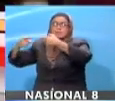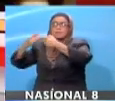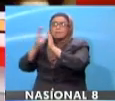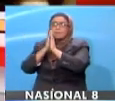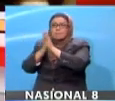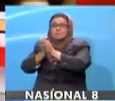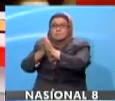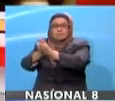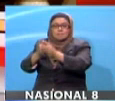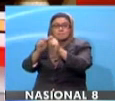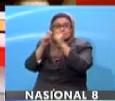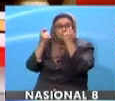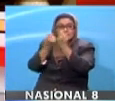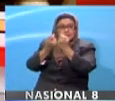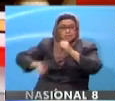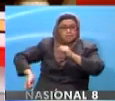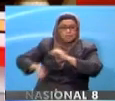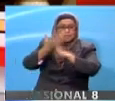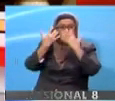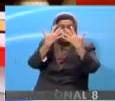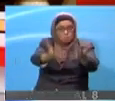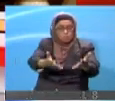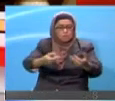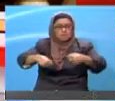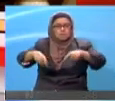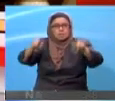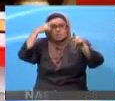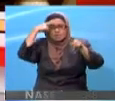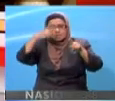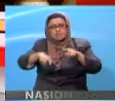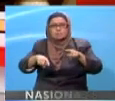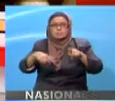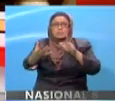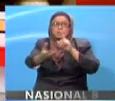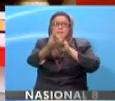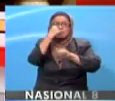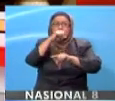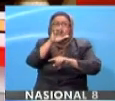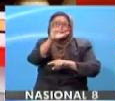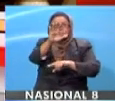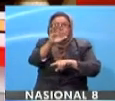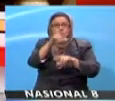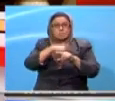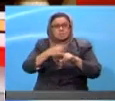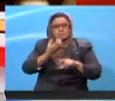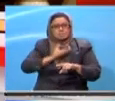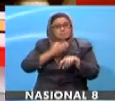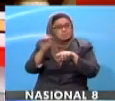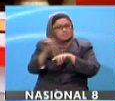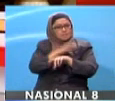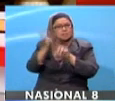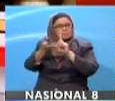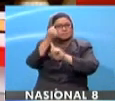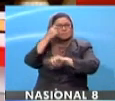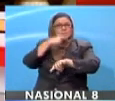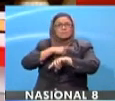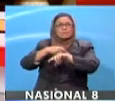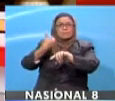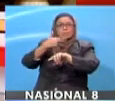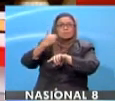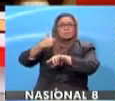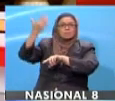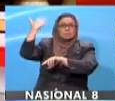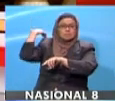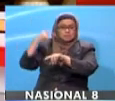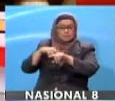kini berpeluang mempertahankan 5 pingat emas yang dimenangi pada Temasya 2011 di Indonesia. Namun, Singapura